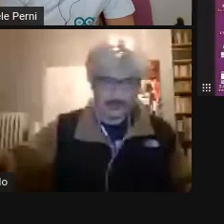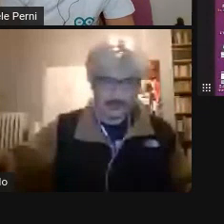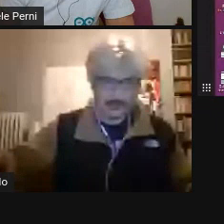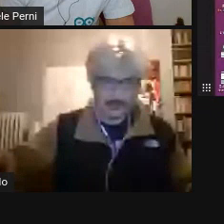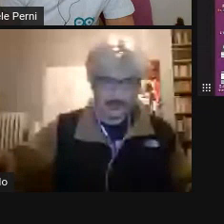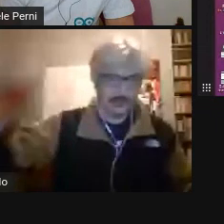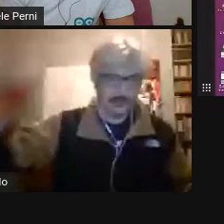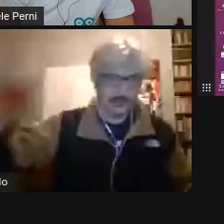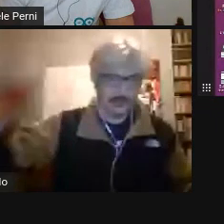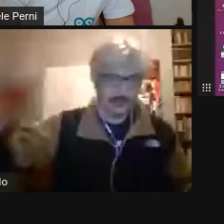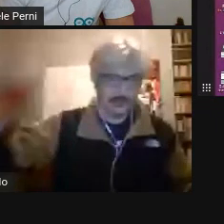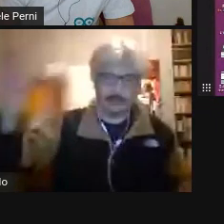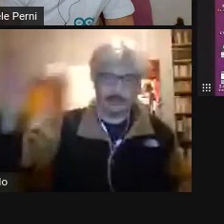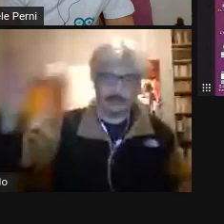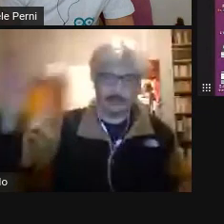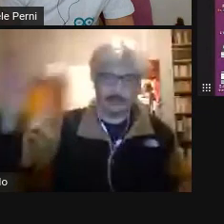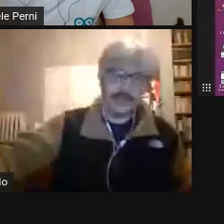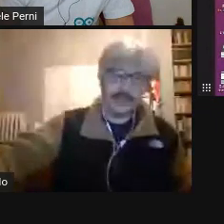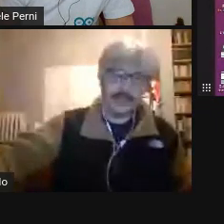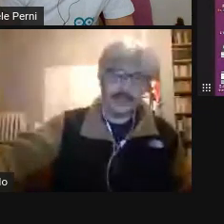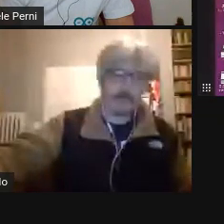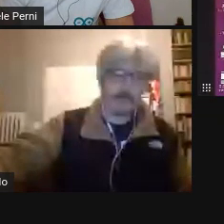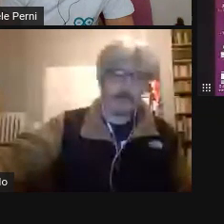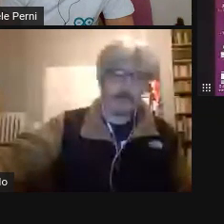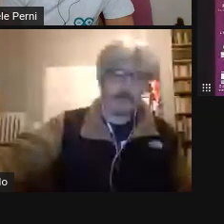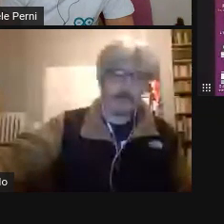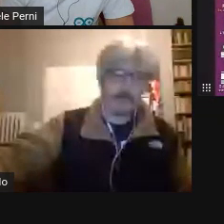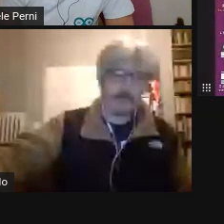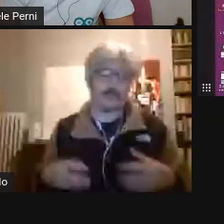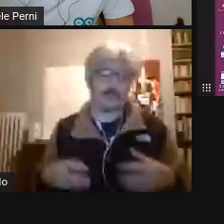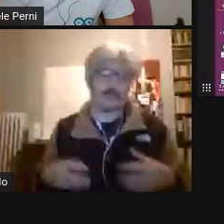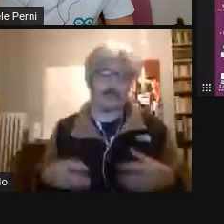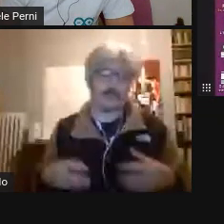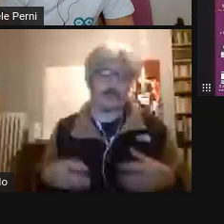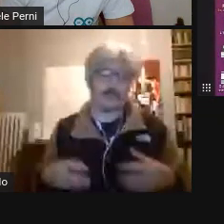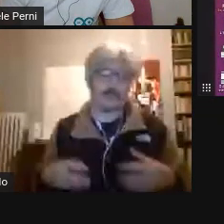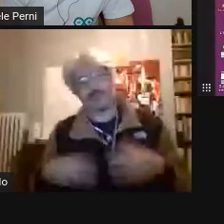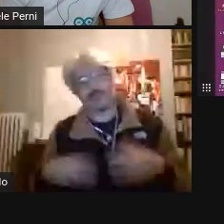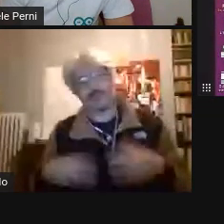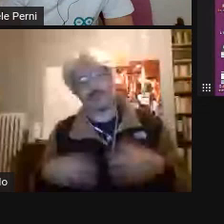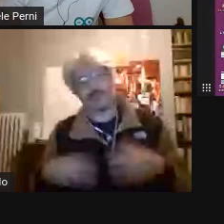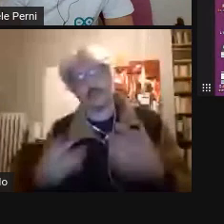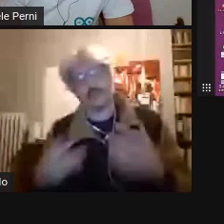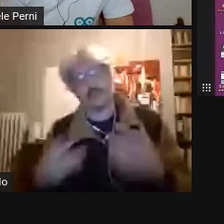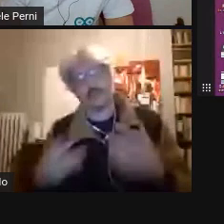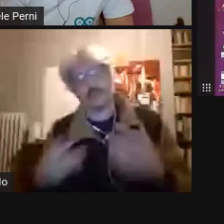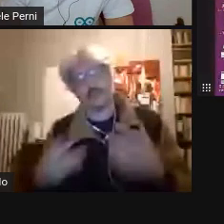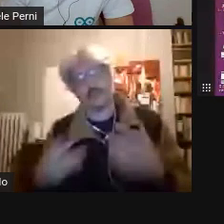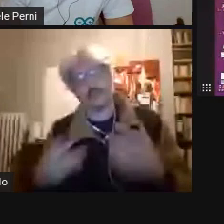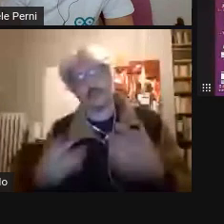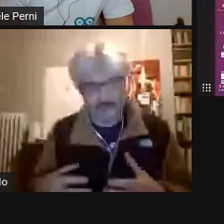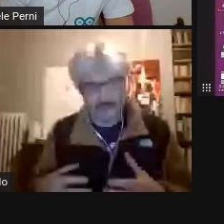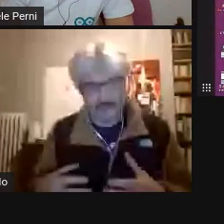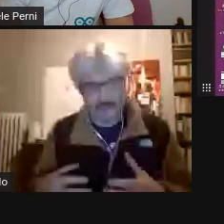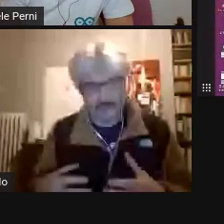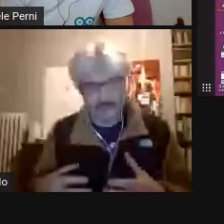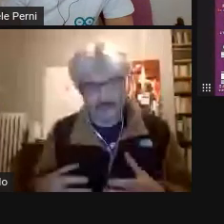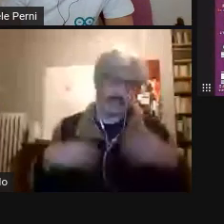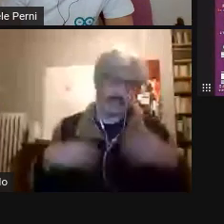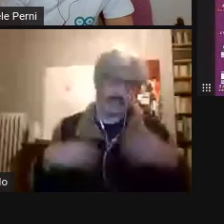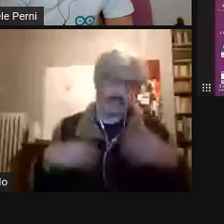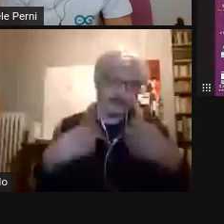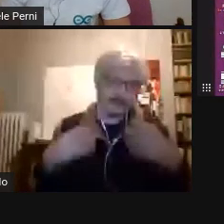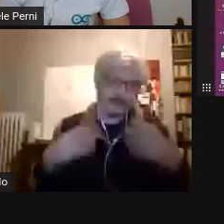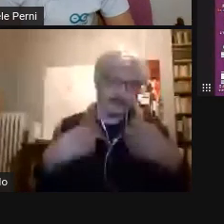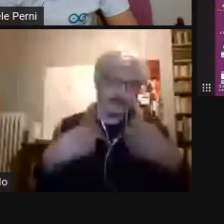come fossimo al bar il primo è che sono soluzioni spesso non spettacolari e invece c'è una